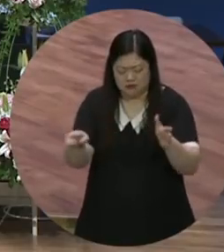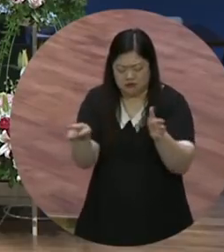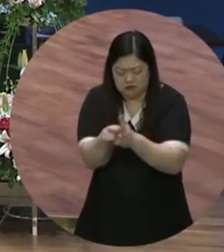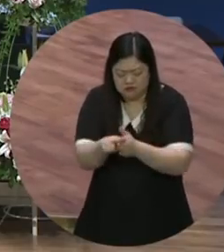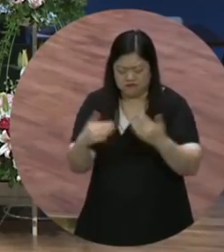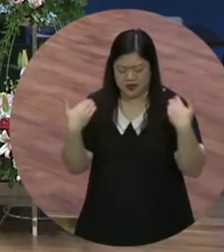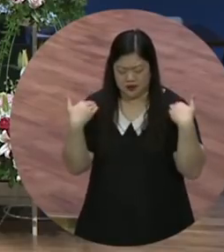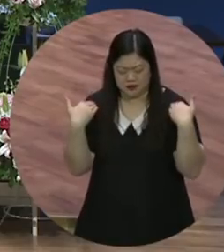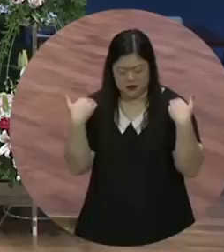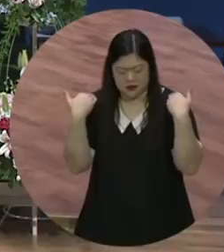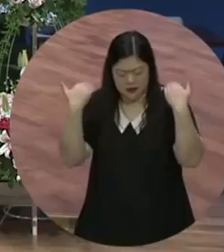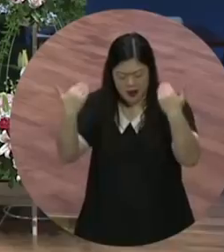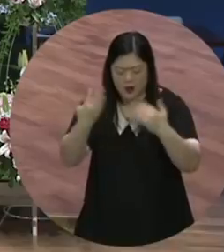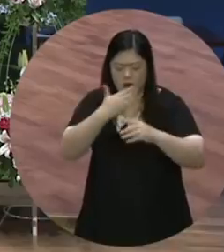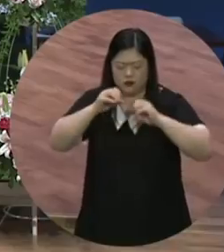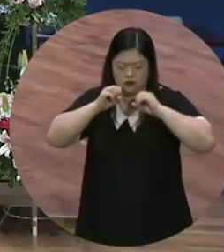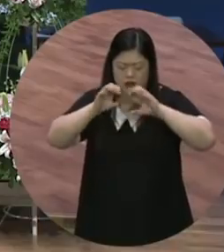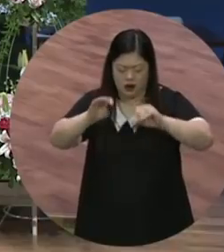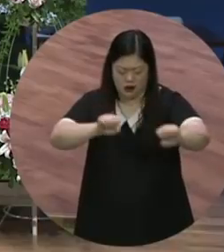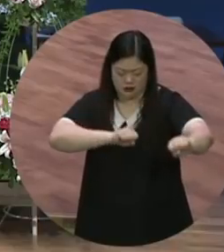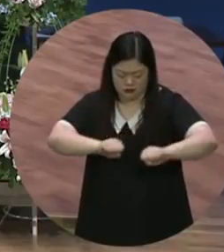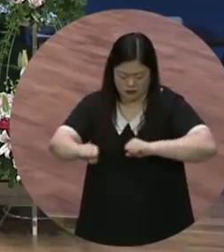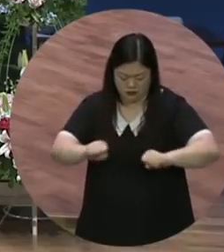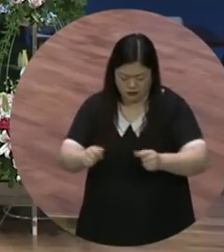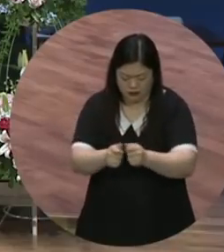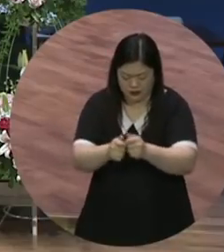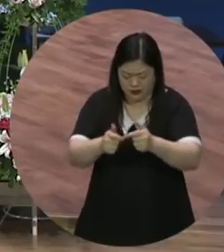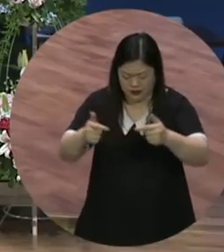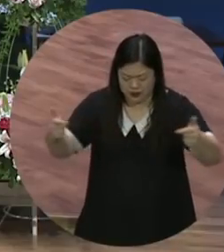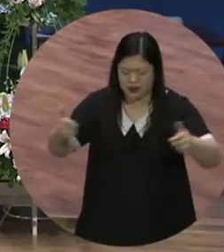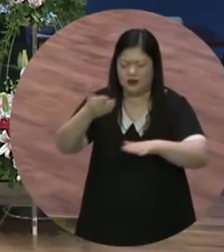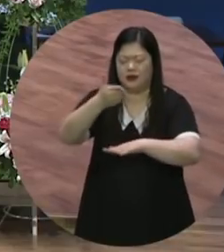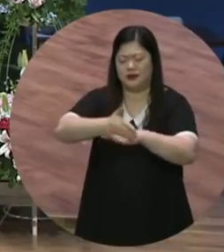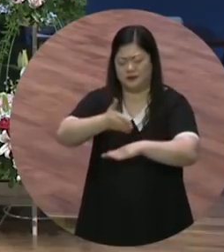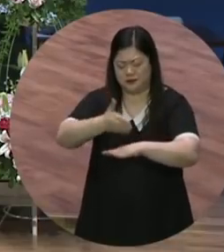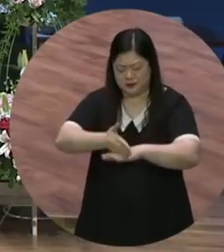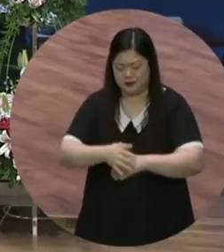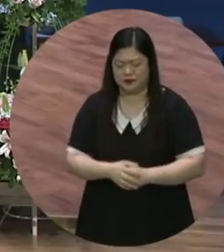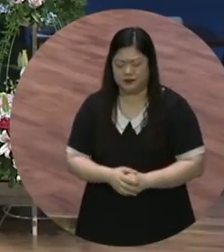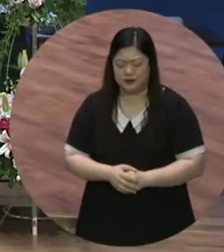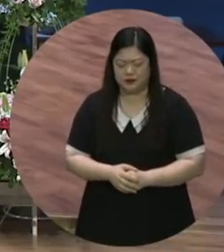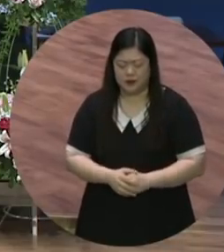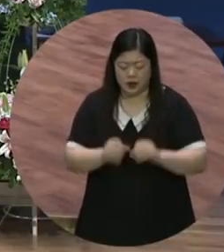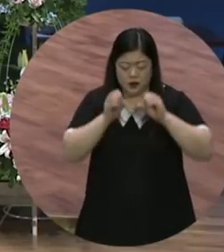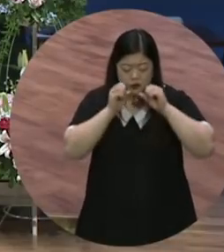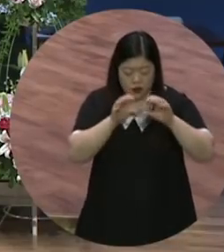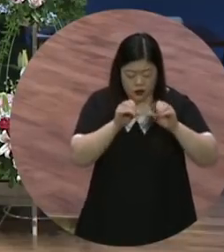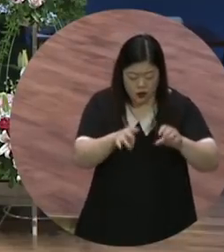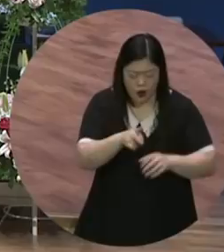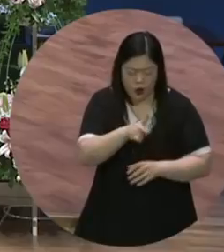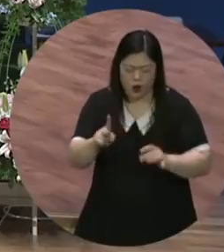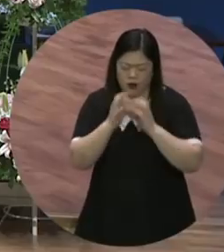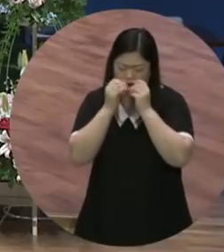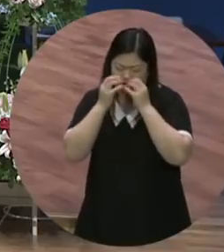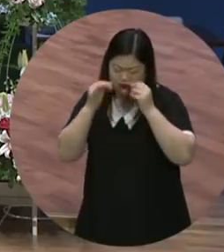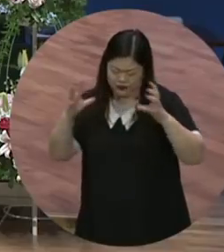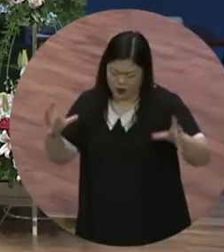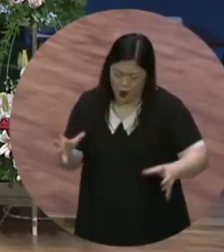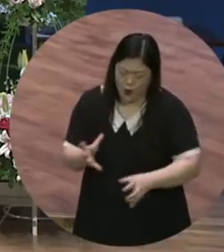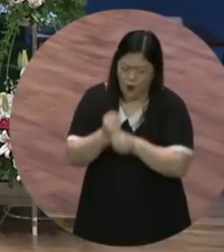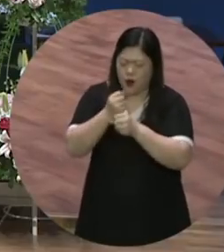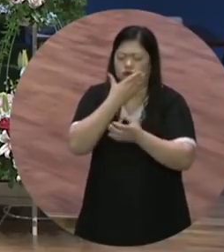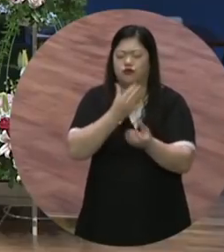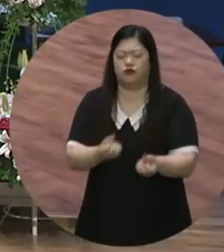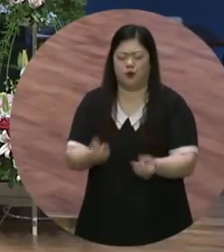현장에서 복음 전파하게 하신 하나님께 영광 돌리옵나이다. 전도가 종합적인 축복을 알고 전도자의 삶으로